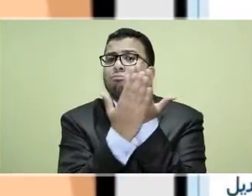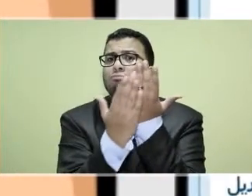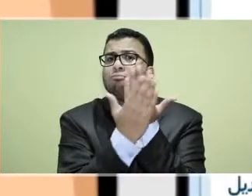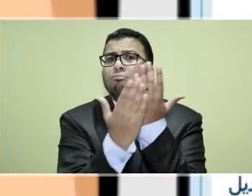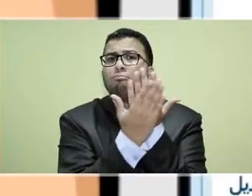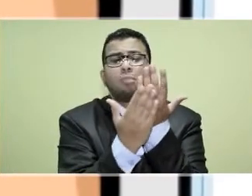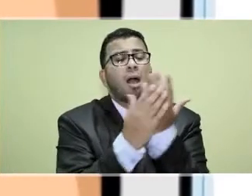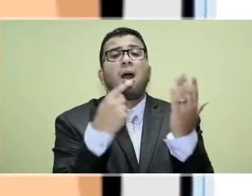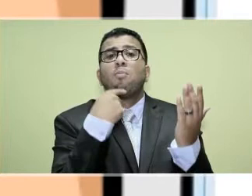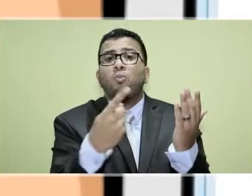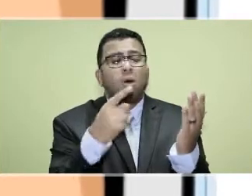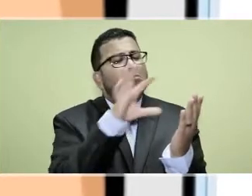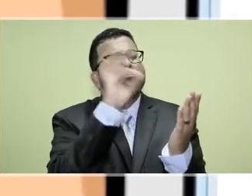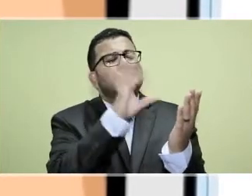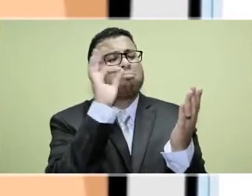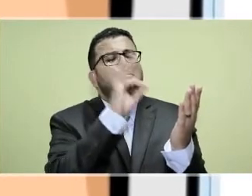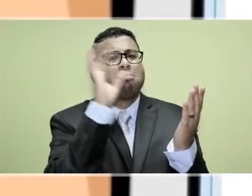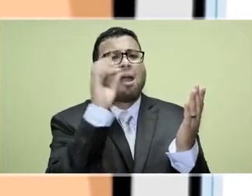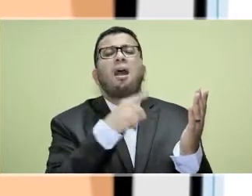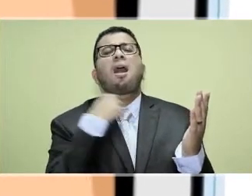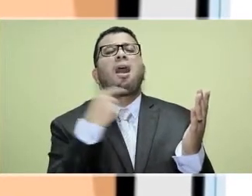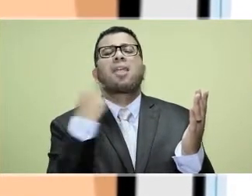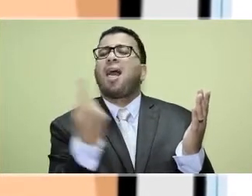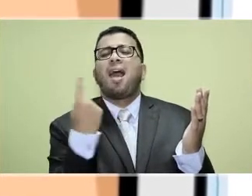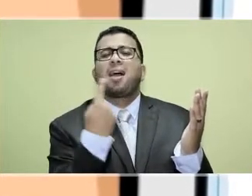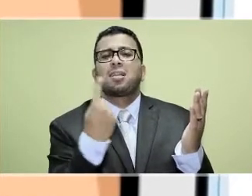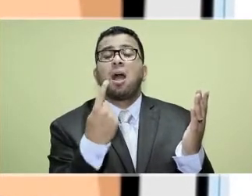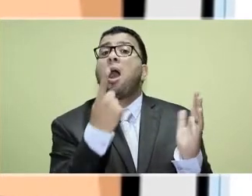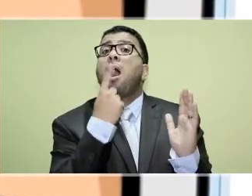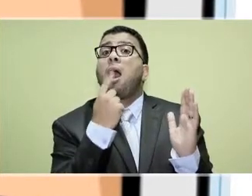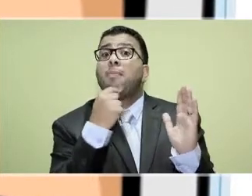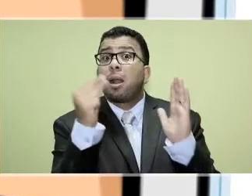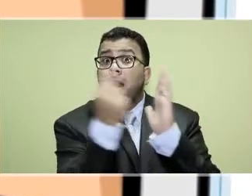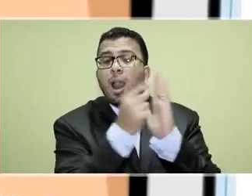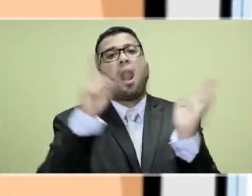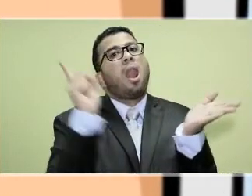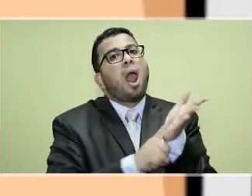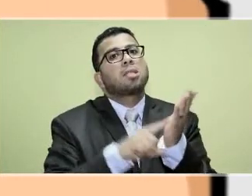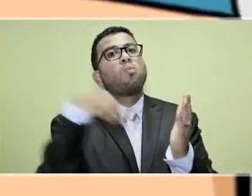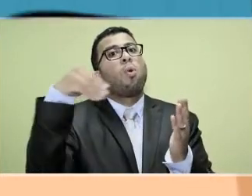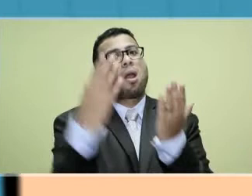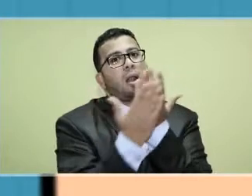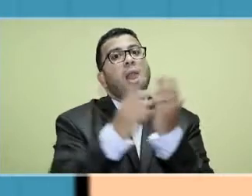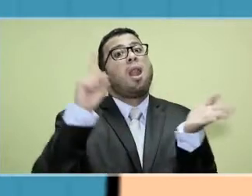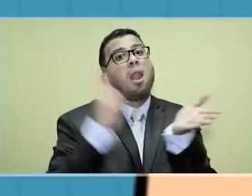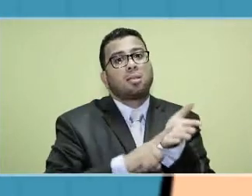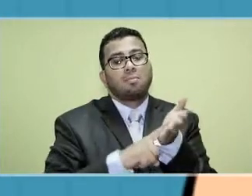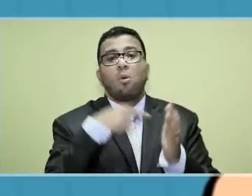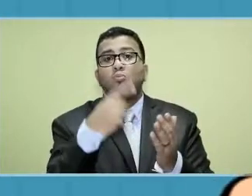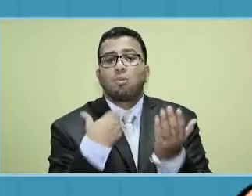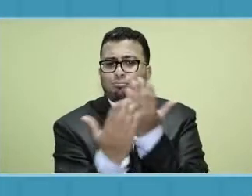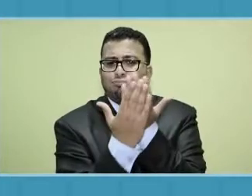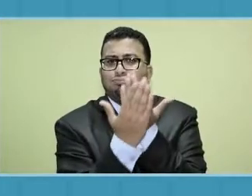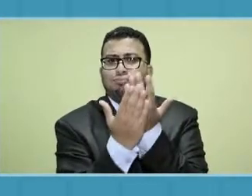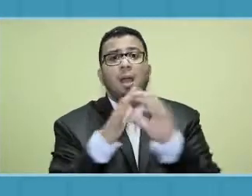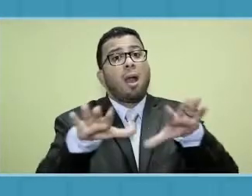تحمل علامة خضراء، أما الإلزامية فتحمل العلامة الحمراء. عند الانتهاء من رفع جميع المستندات